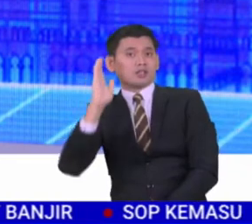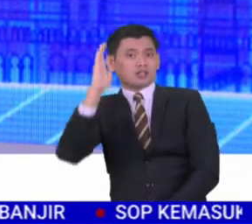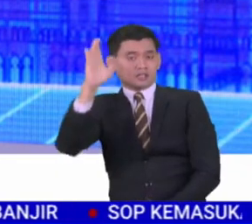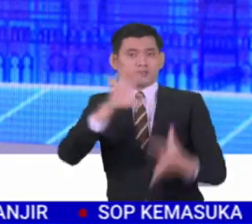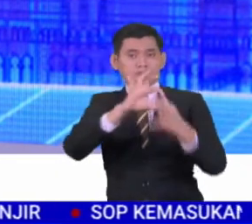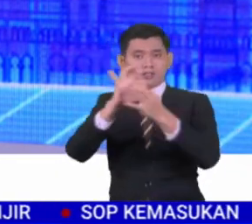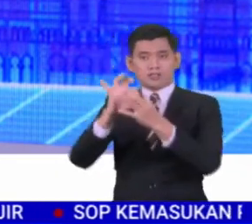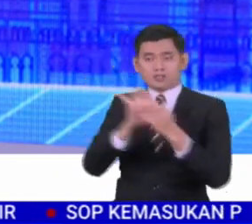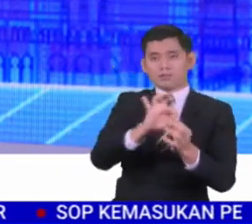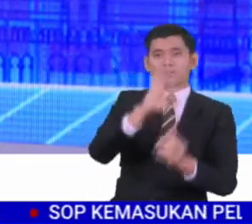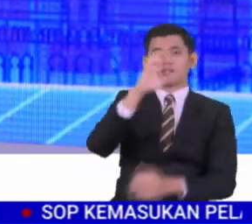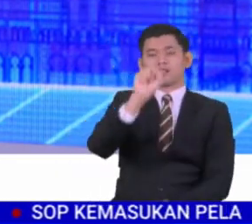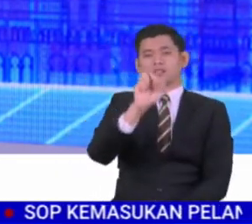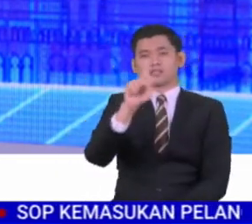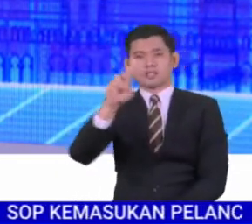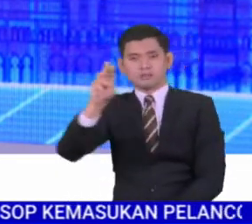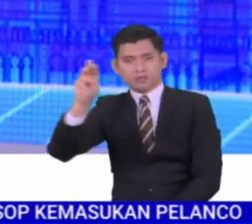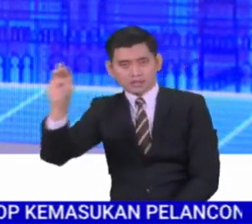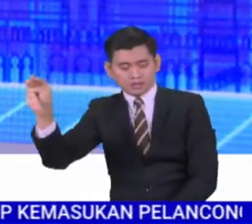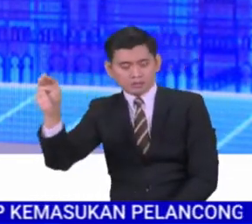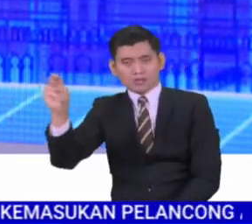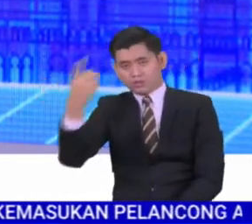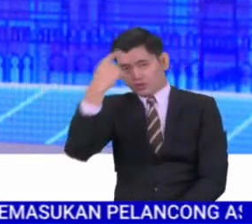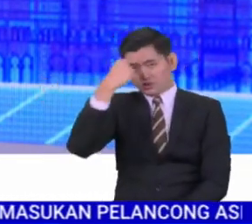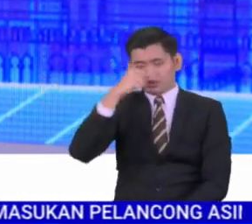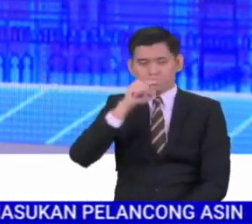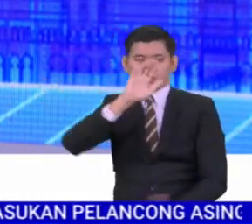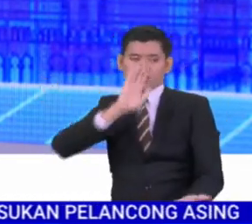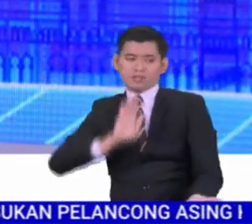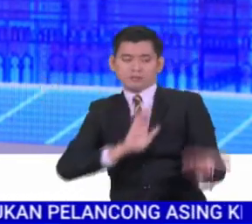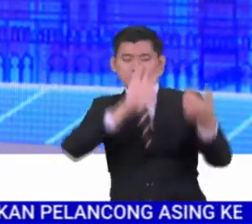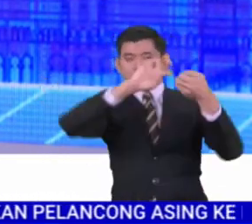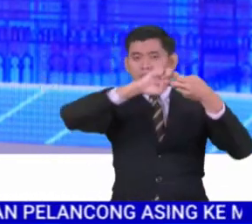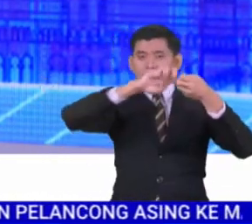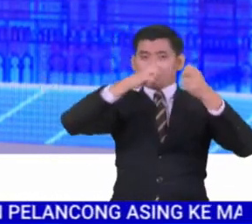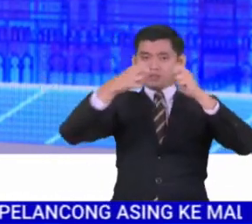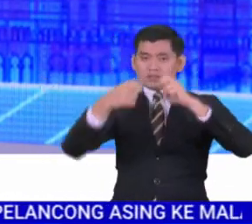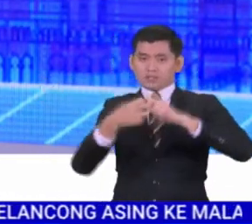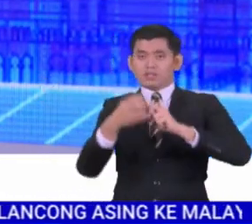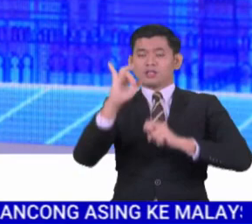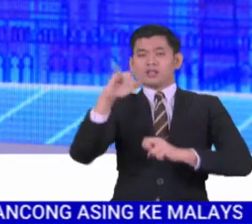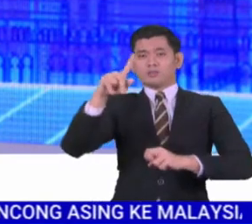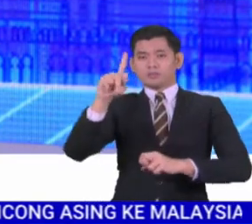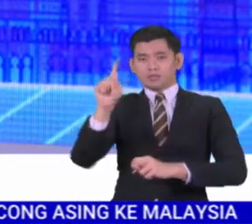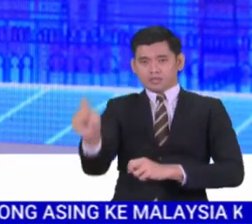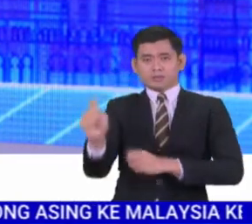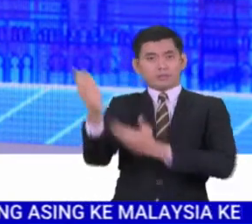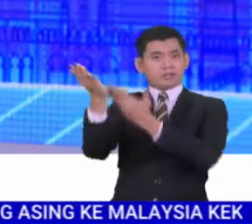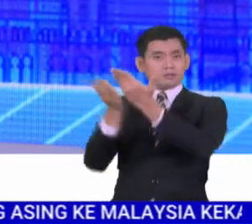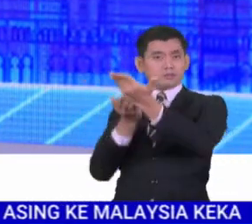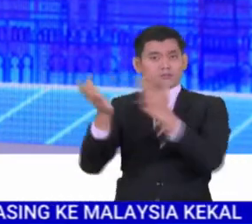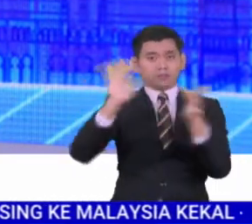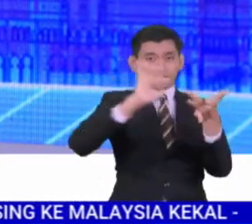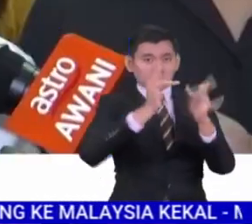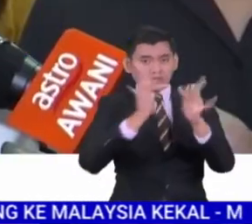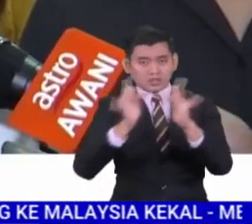bagi mengatasi permasalahan yang dihadapi IPT terutama membangbitkan kemudahan pelajar